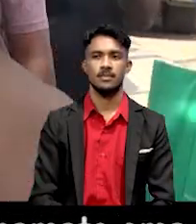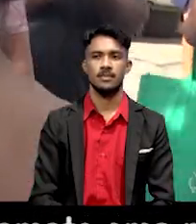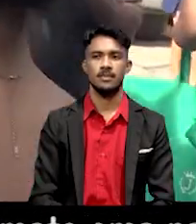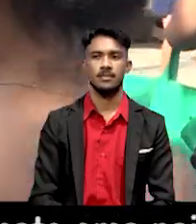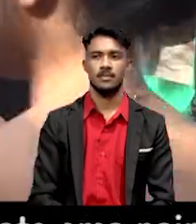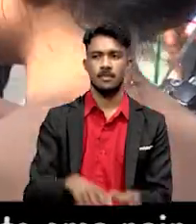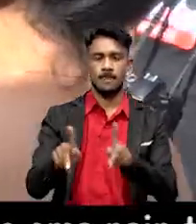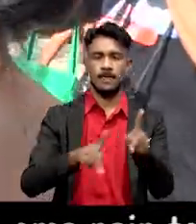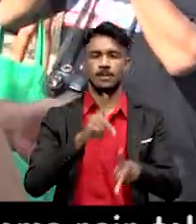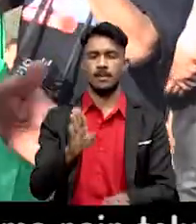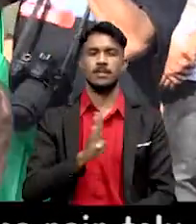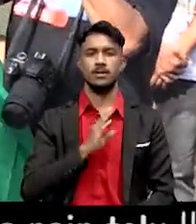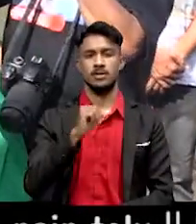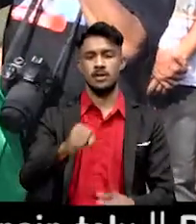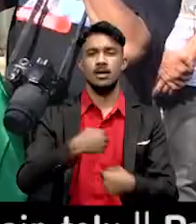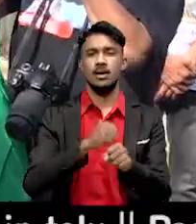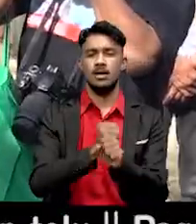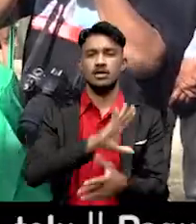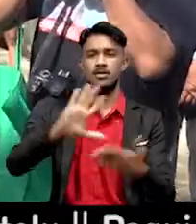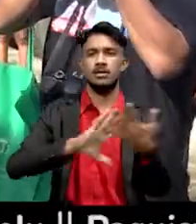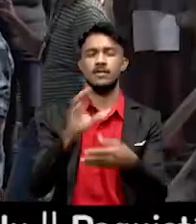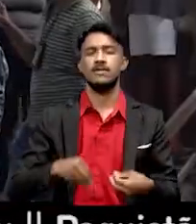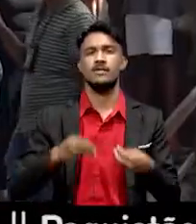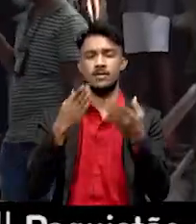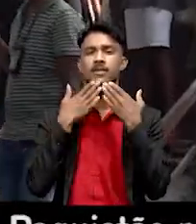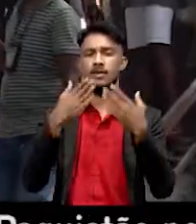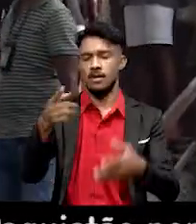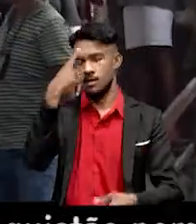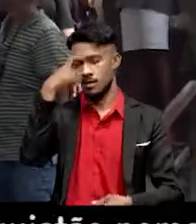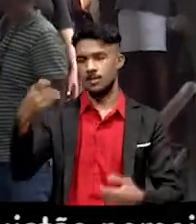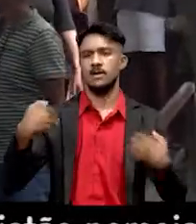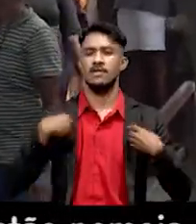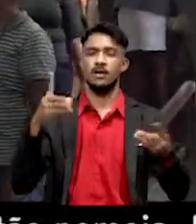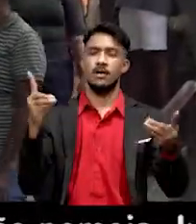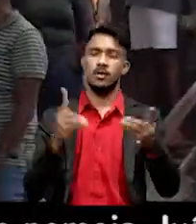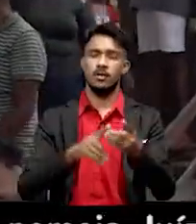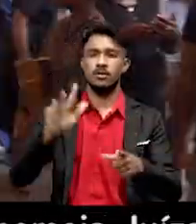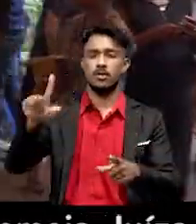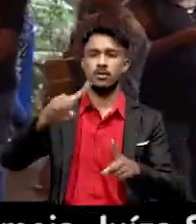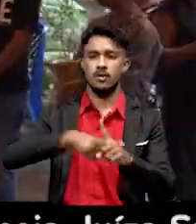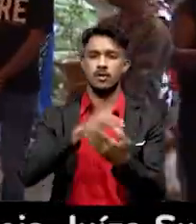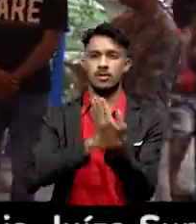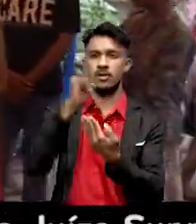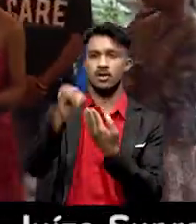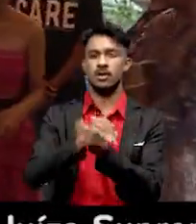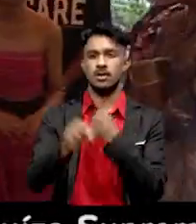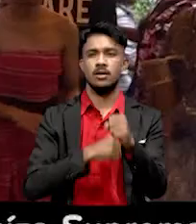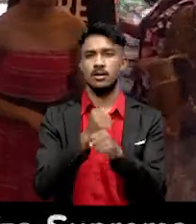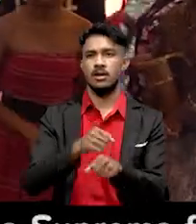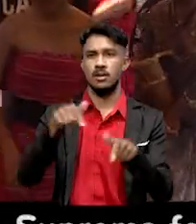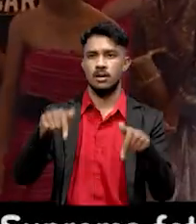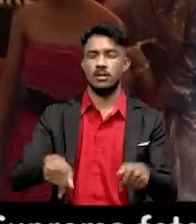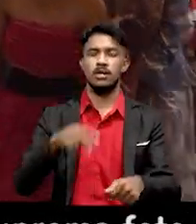Comunidade Bekusi Central halo cerimônia agradecimento ne tamba ya lorontolu fulan janeiro tinang ne ponti nebe babain komdari no transporte publiko